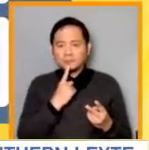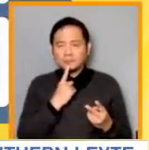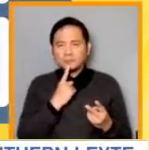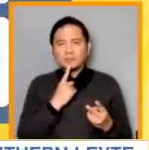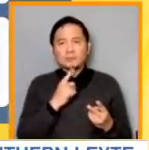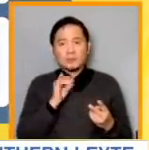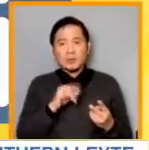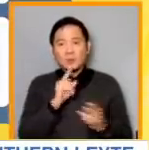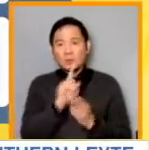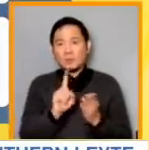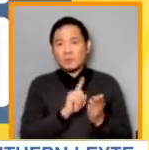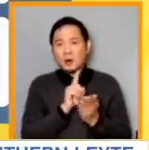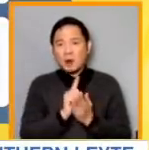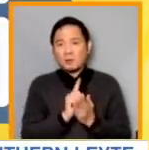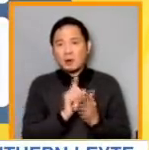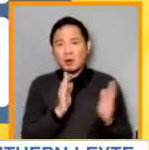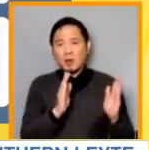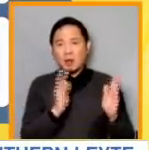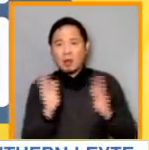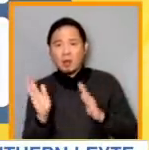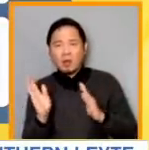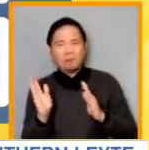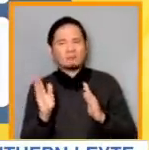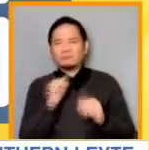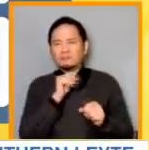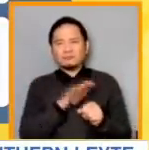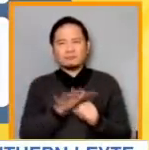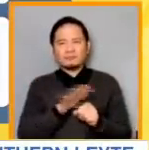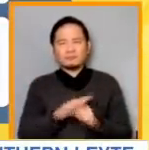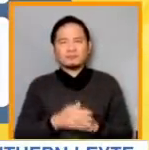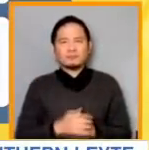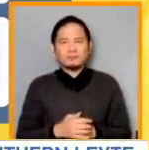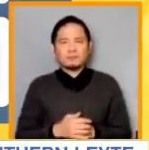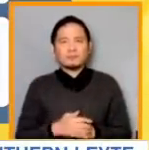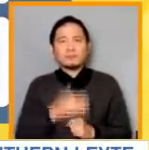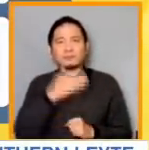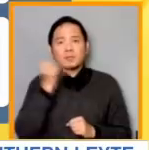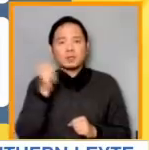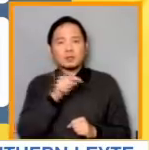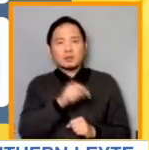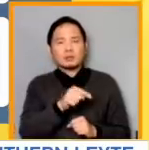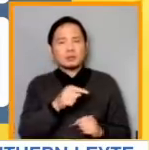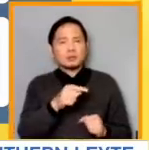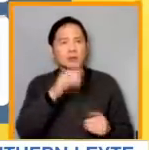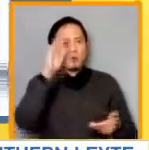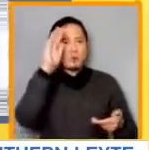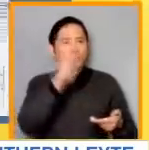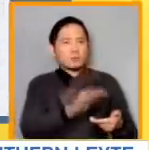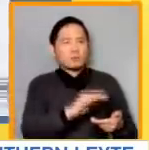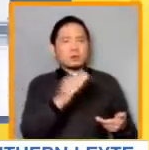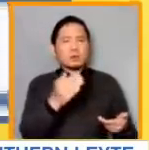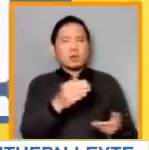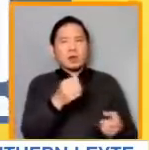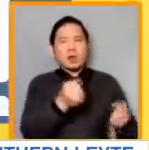1 hour difference sa oras. Mas dapat nabawasan ang bumabiyahing mga sasakyan. Rekomendasyon ni